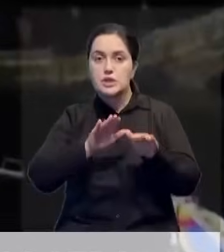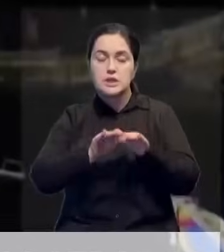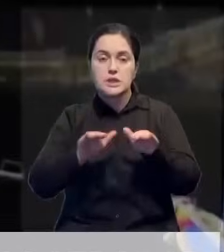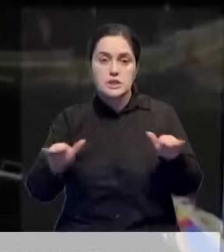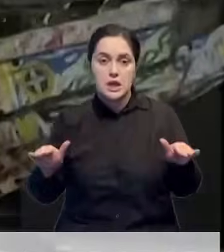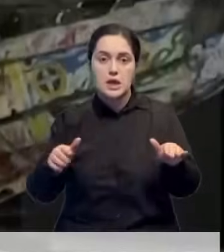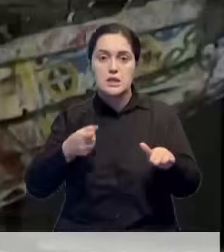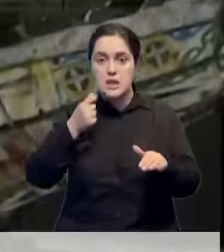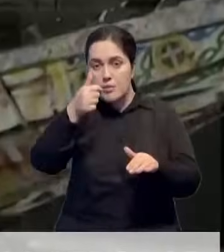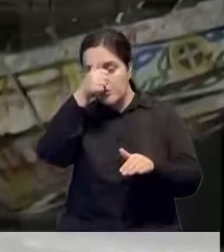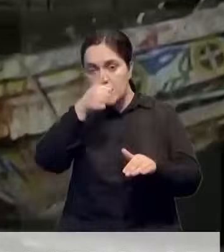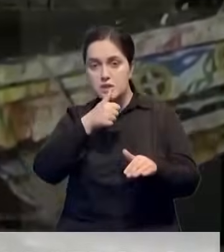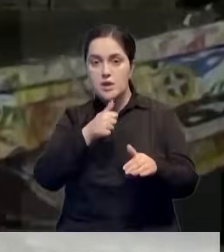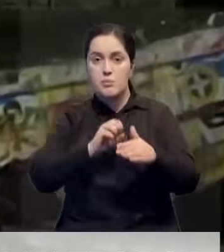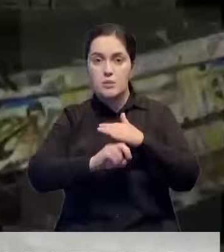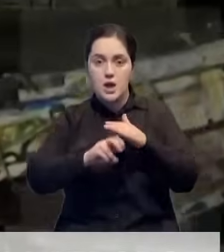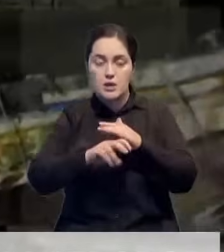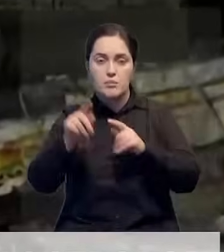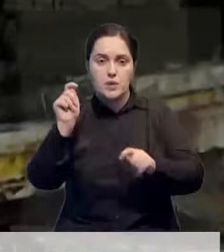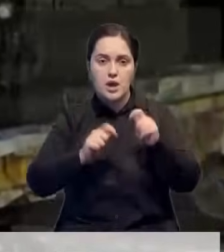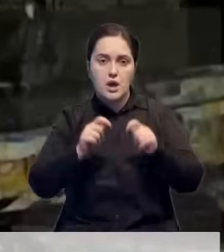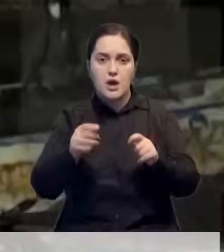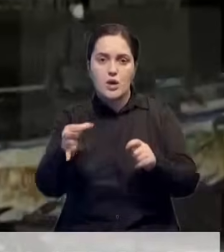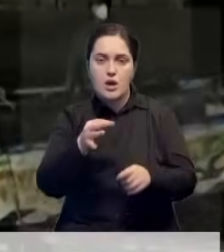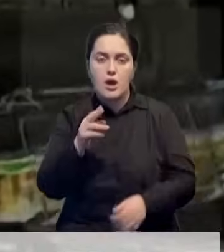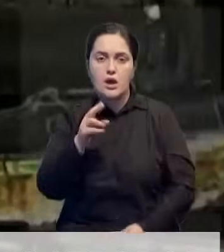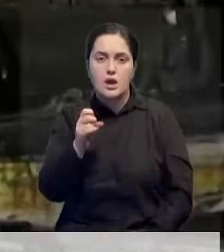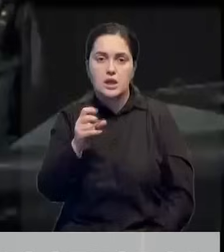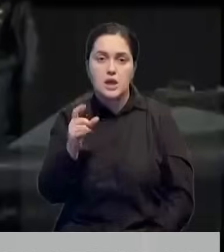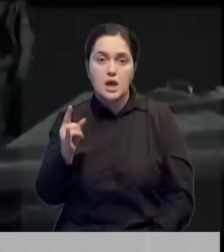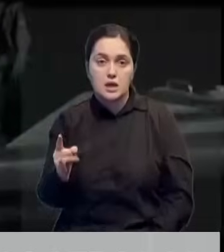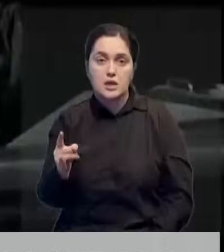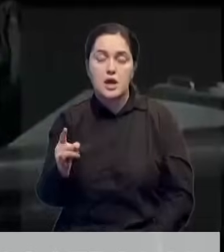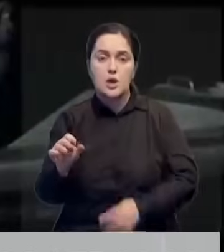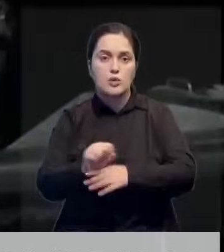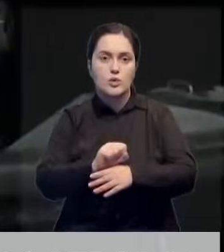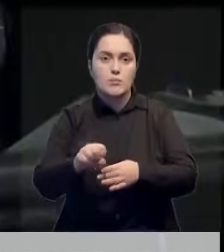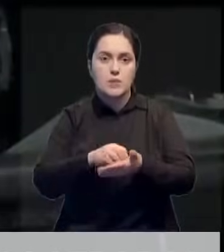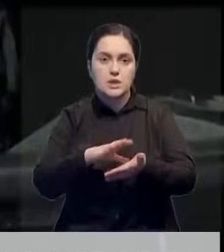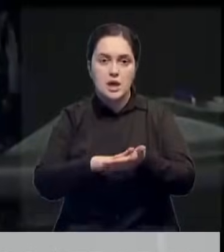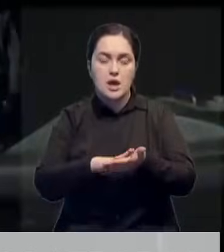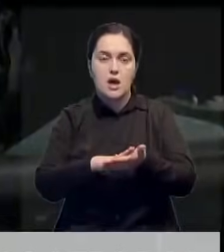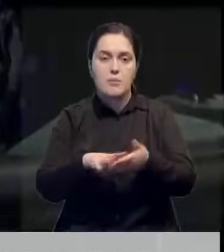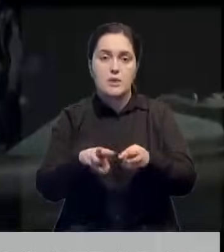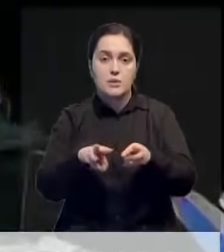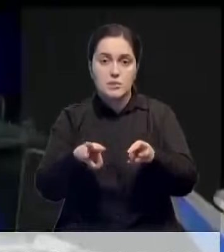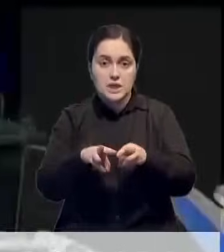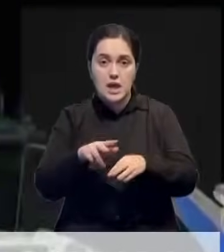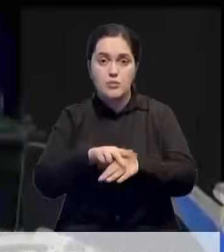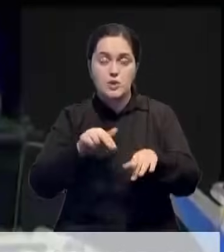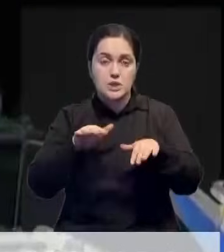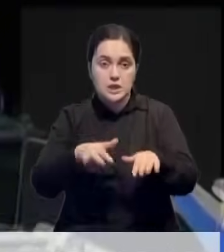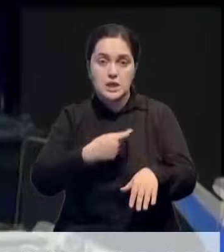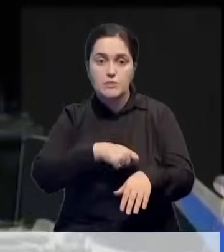детей. В последние несколько месяцев число мигрантов, прибывающих на Канарские острова, достигло рекордных показателей. По данным